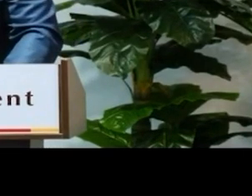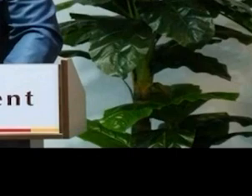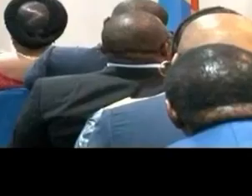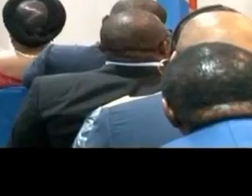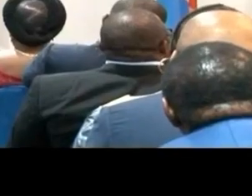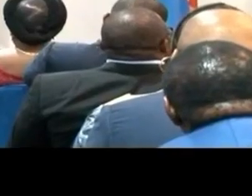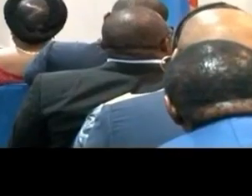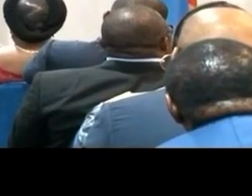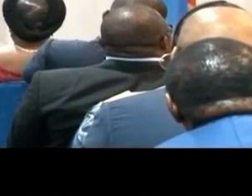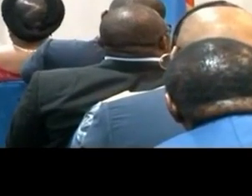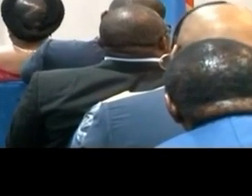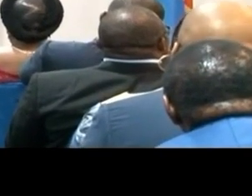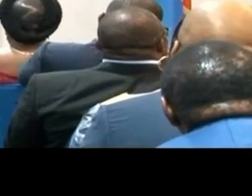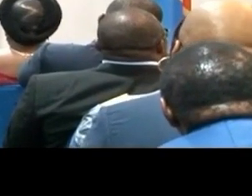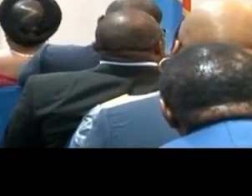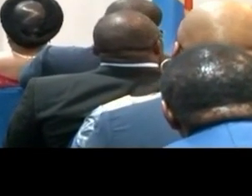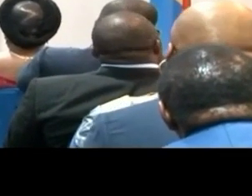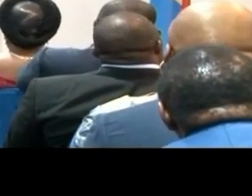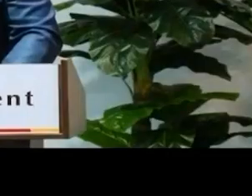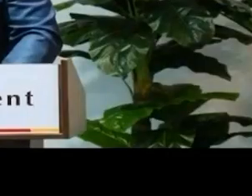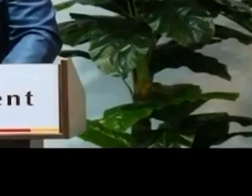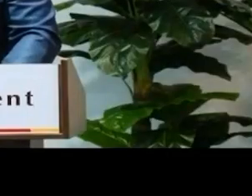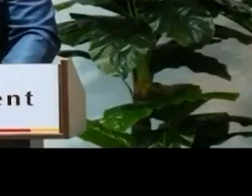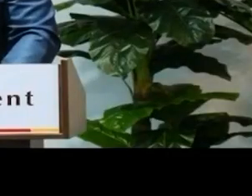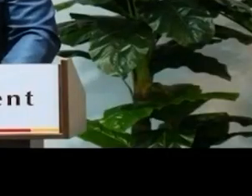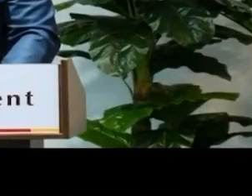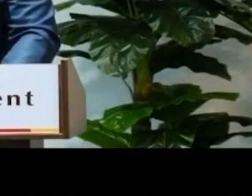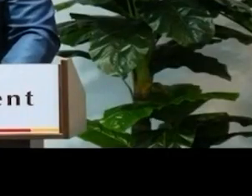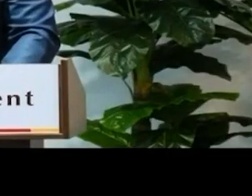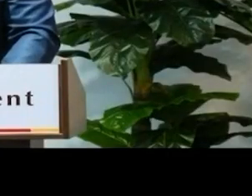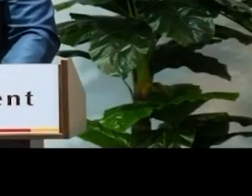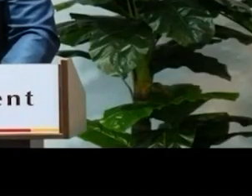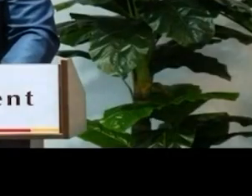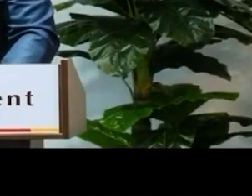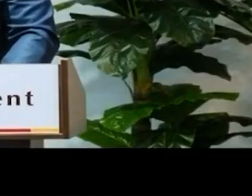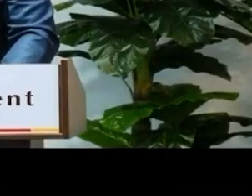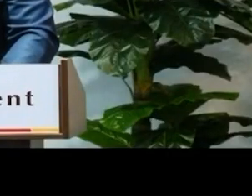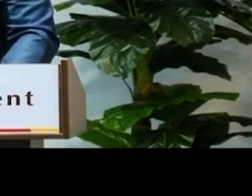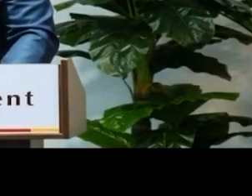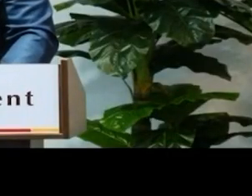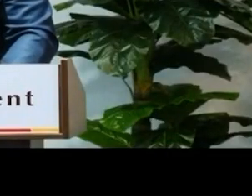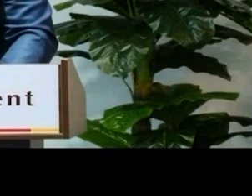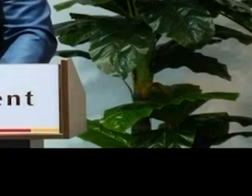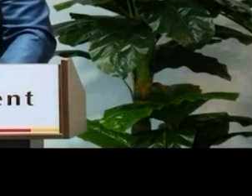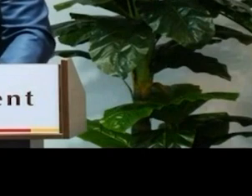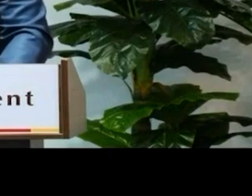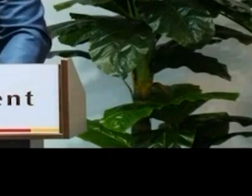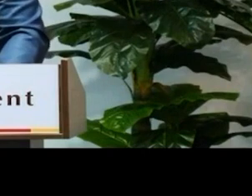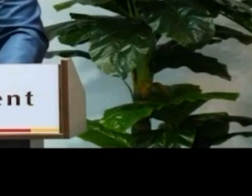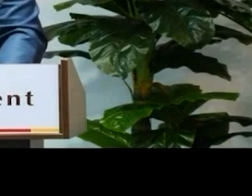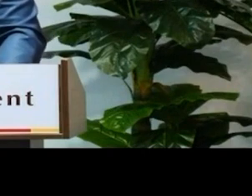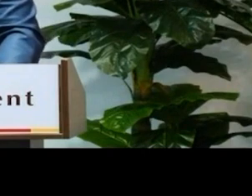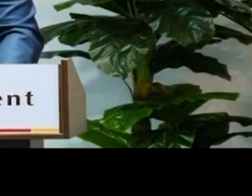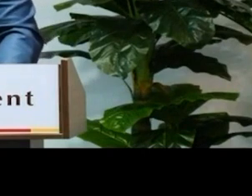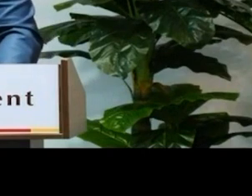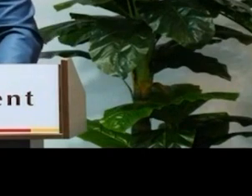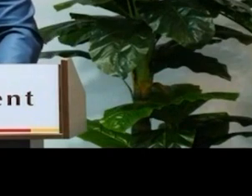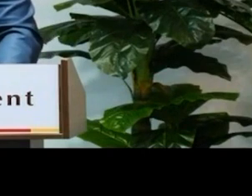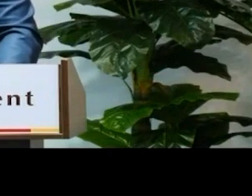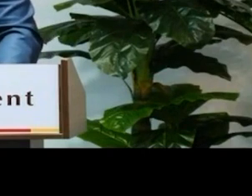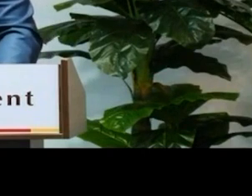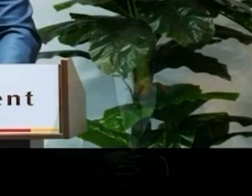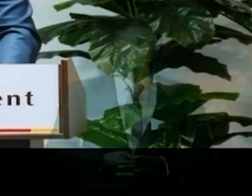de croisière. Je crois qu'on pourra maintenant l'implémenter parce qu'il fallait mettre en place toutes les structures